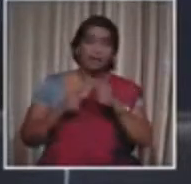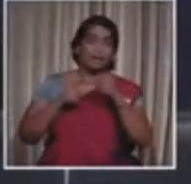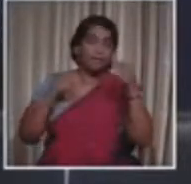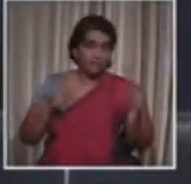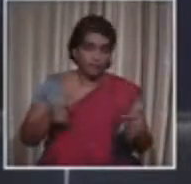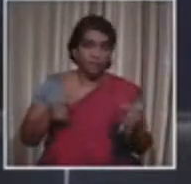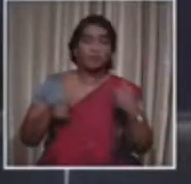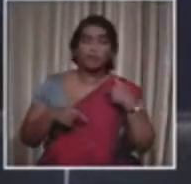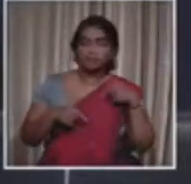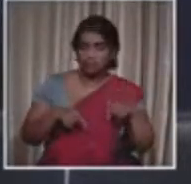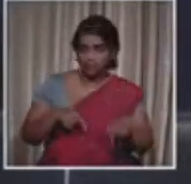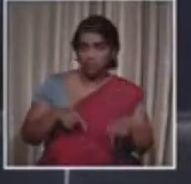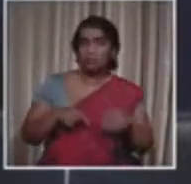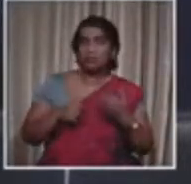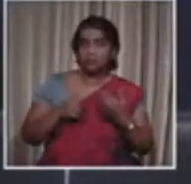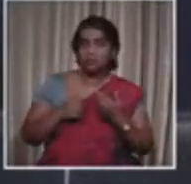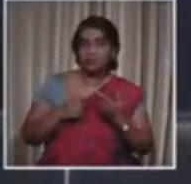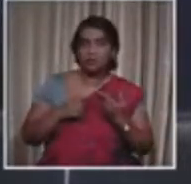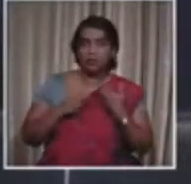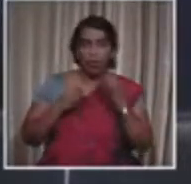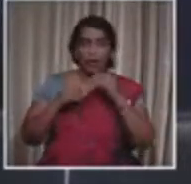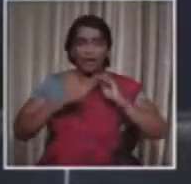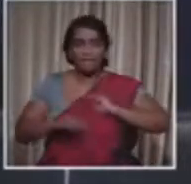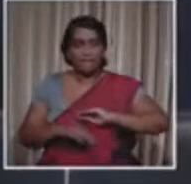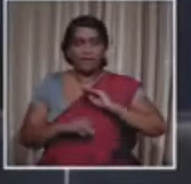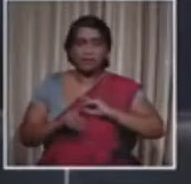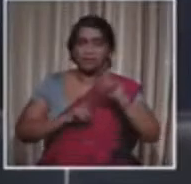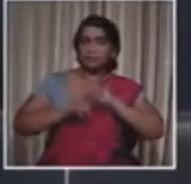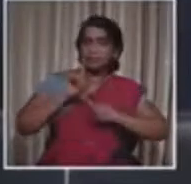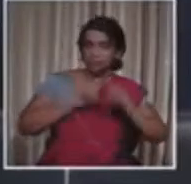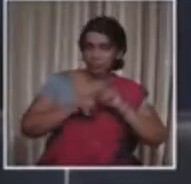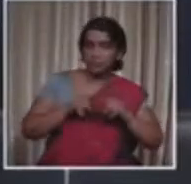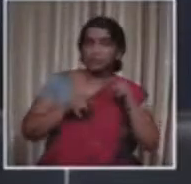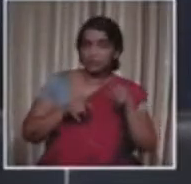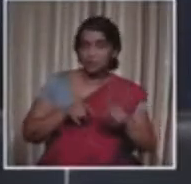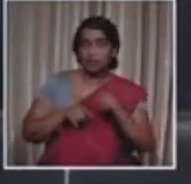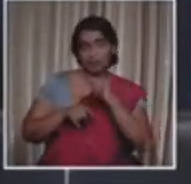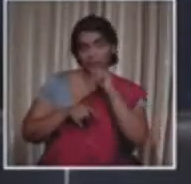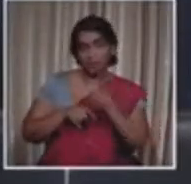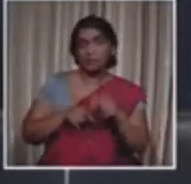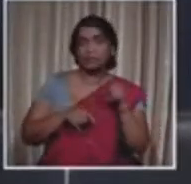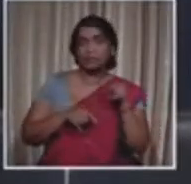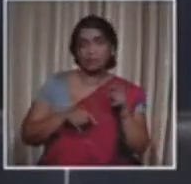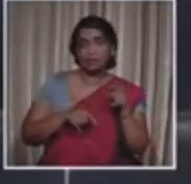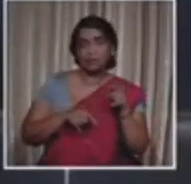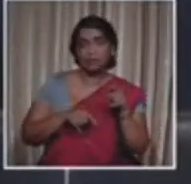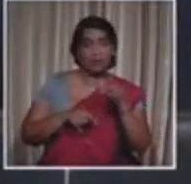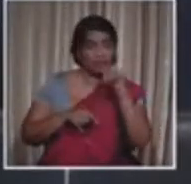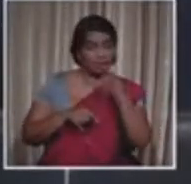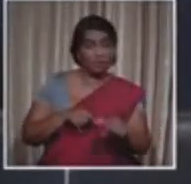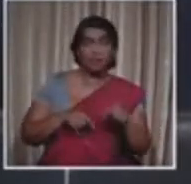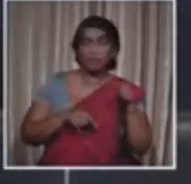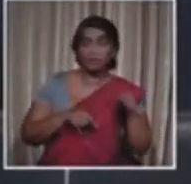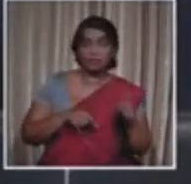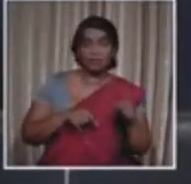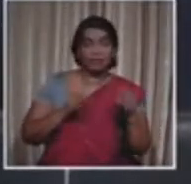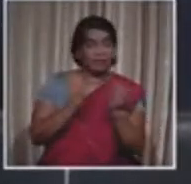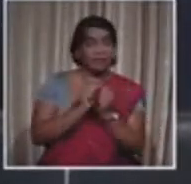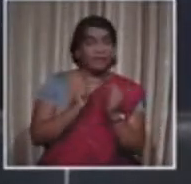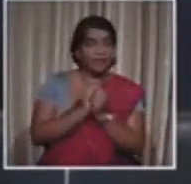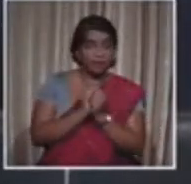විපක්ෂයෙන්ුත් මේක අපි ටිකක් සංසුන්ව මේක කතා කරමු ඒත් එකක් තියෙනවා මේක මේ ඇත්ත වශයෙන්ම මේක වෙලා